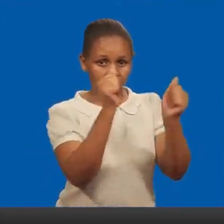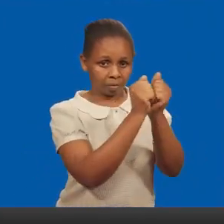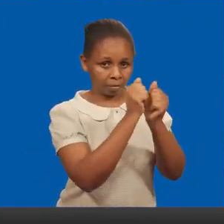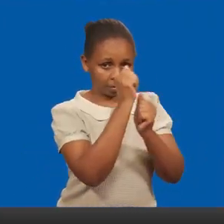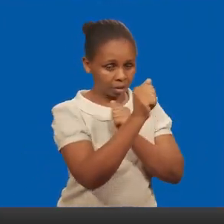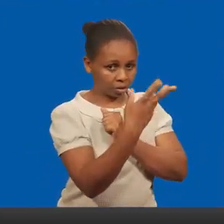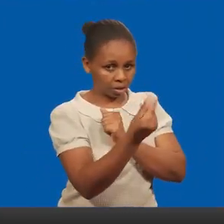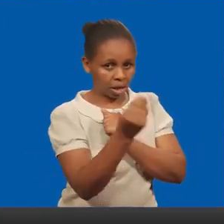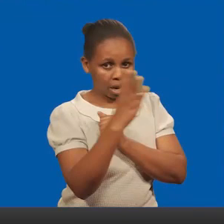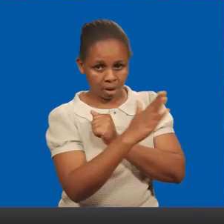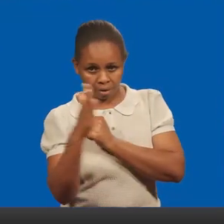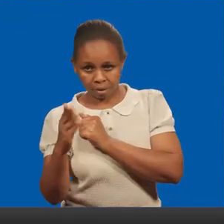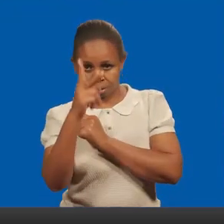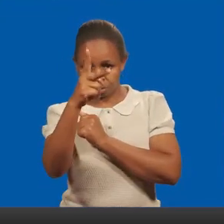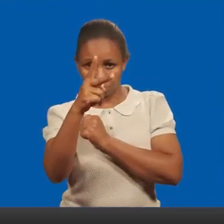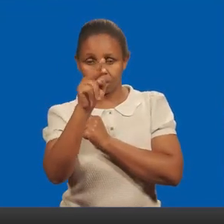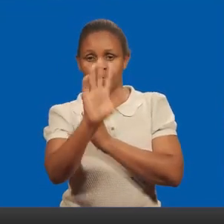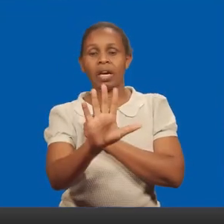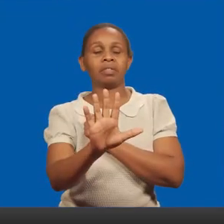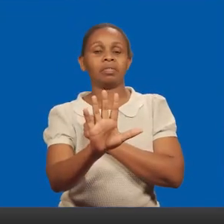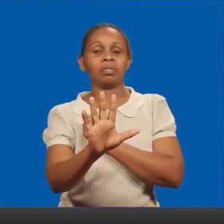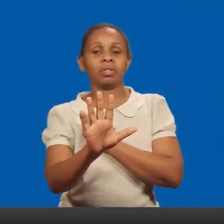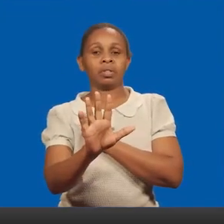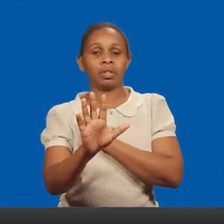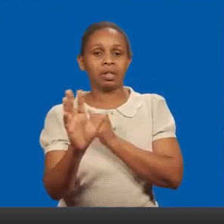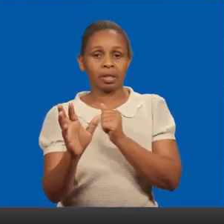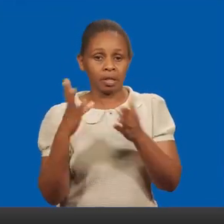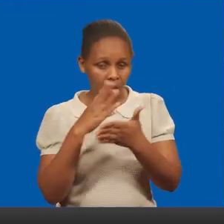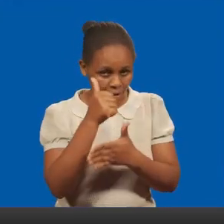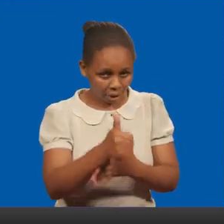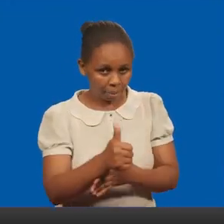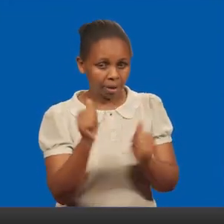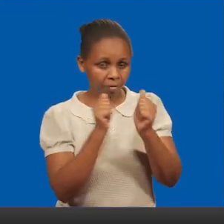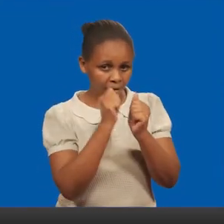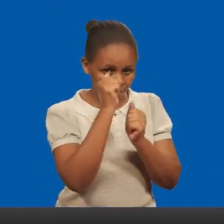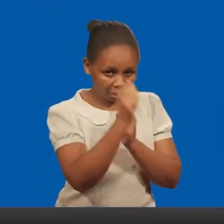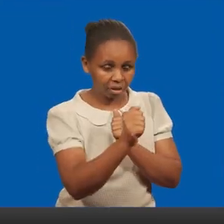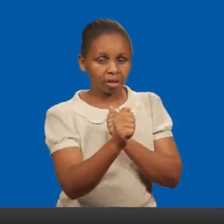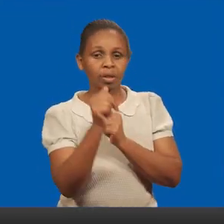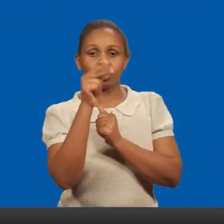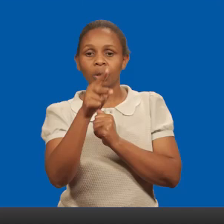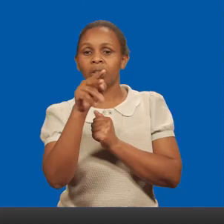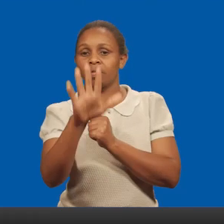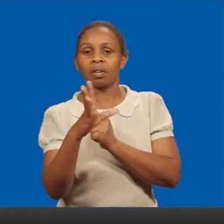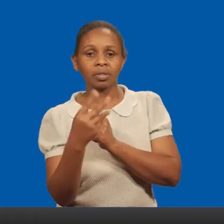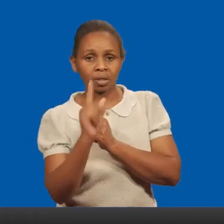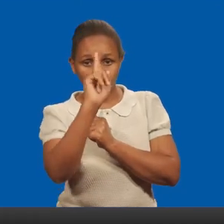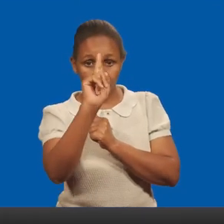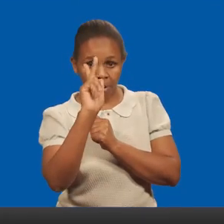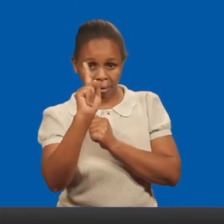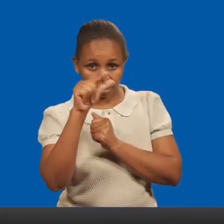majani chai kwa kati ya shilingi 15 na shilingi 25. They are buying that tea between 15 shillings and 25